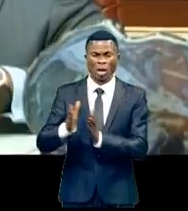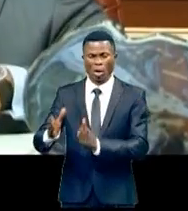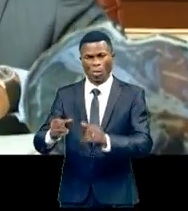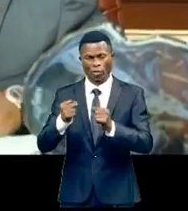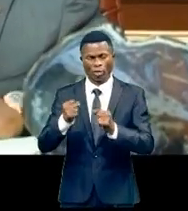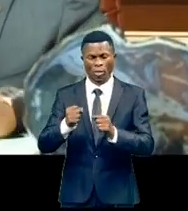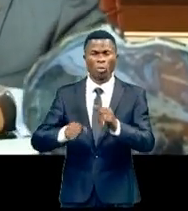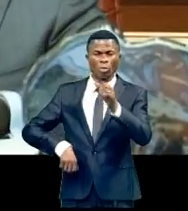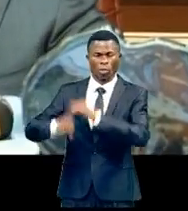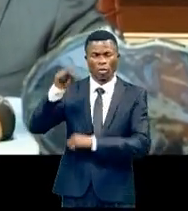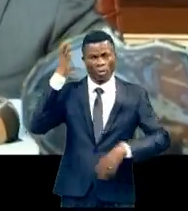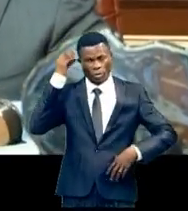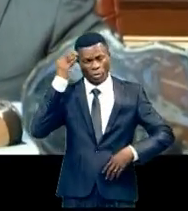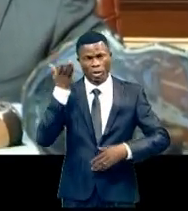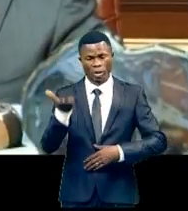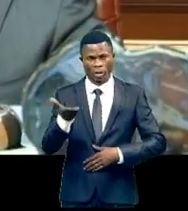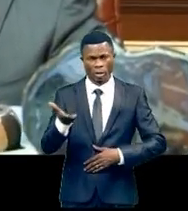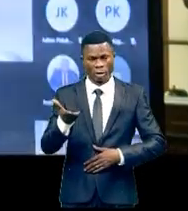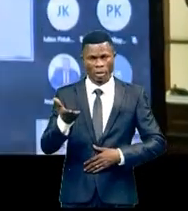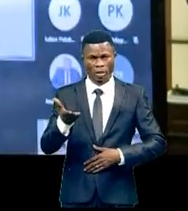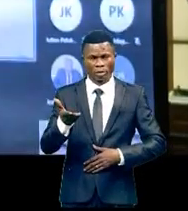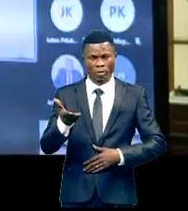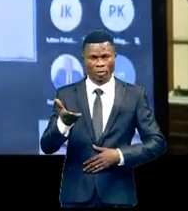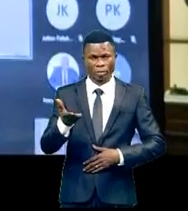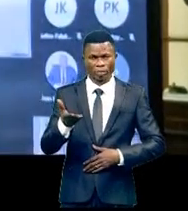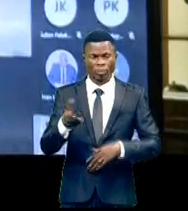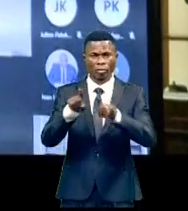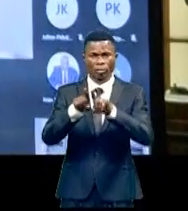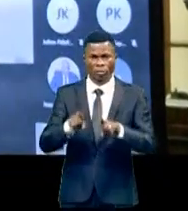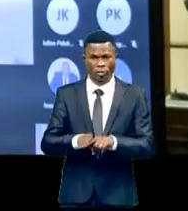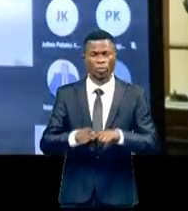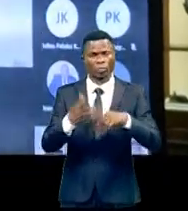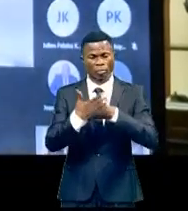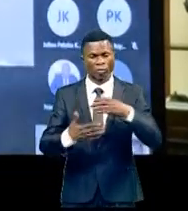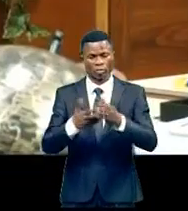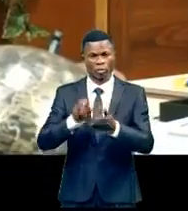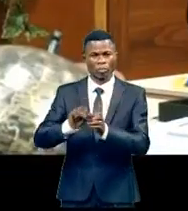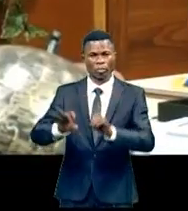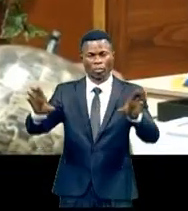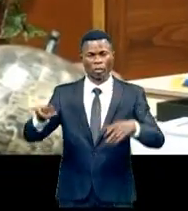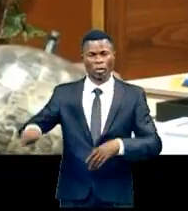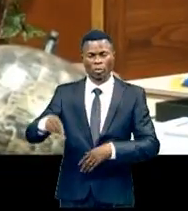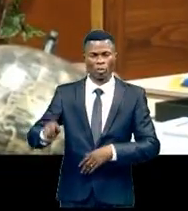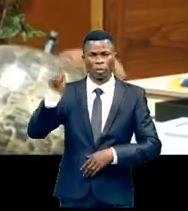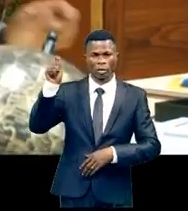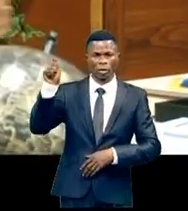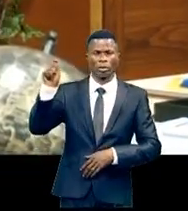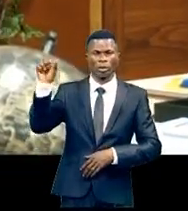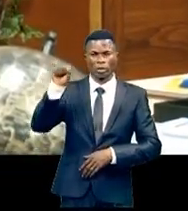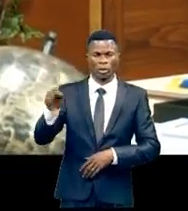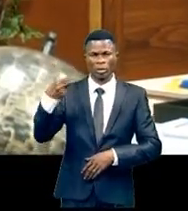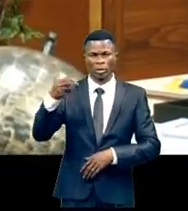contenir cette épidémie de méningite, interrompre sa chaîne de transmission dans la province de la Tchopo et